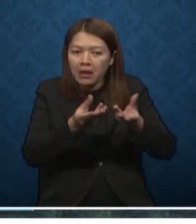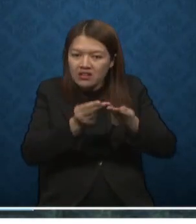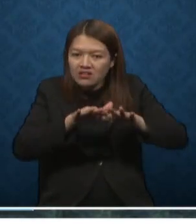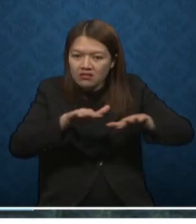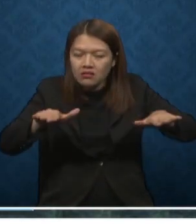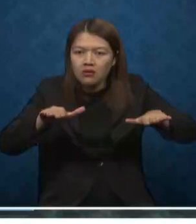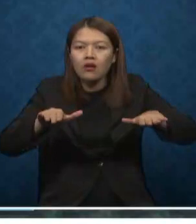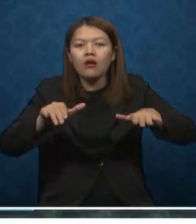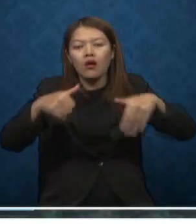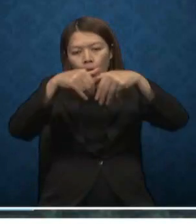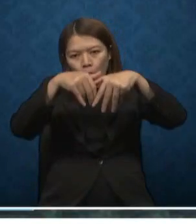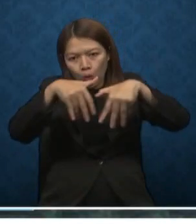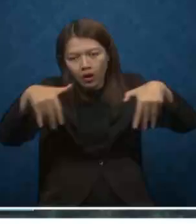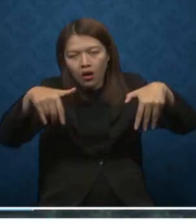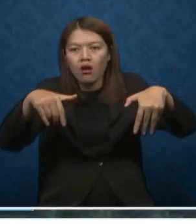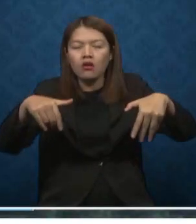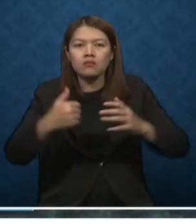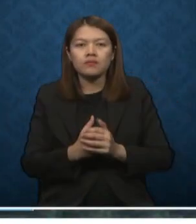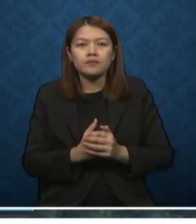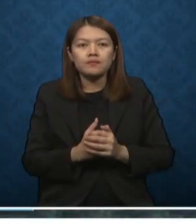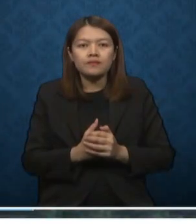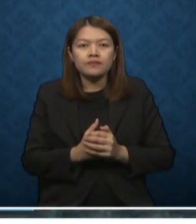งสร้างพื้นฐานในส่วนของ